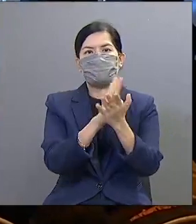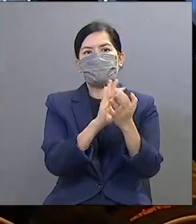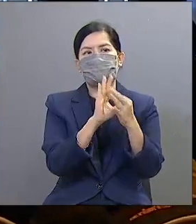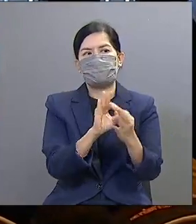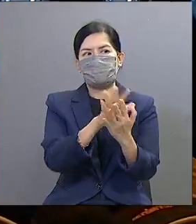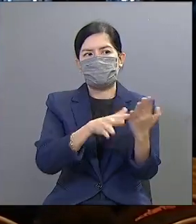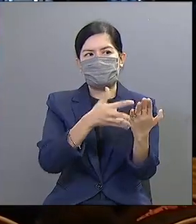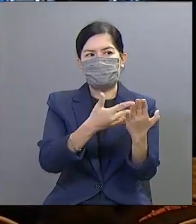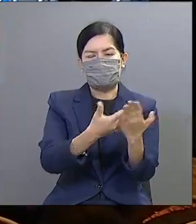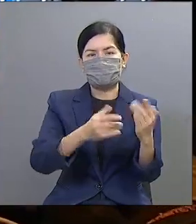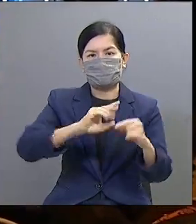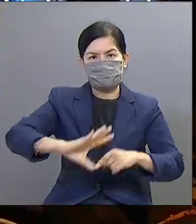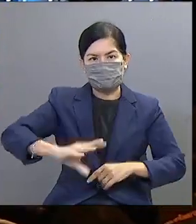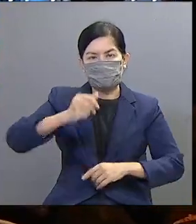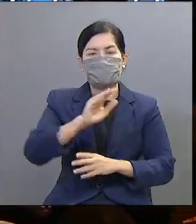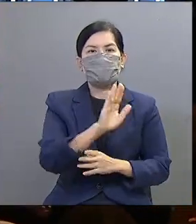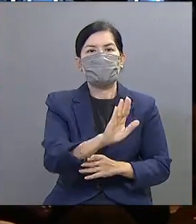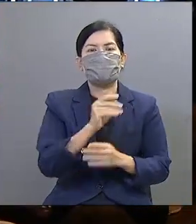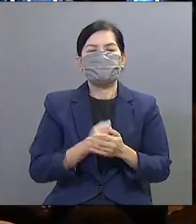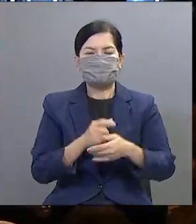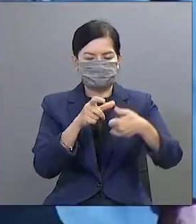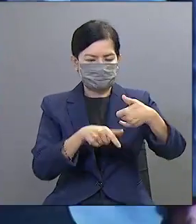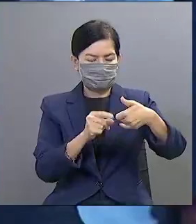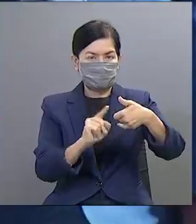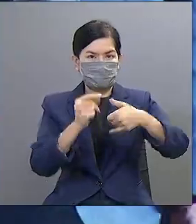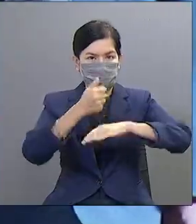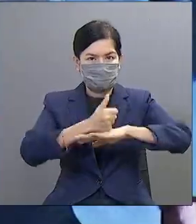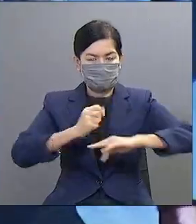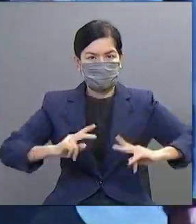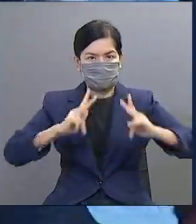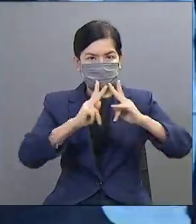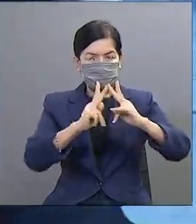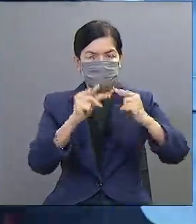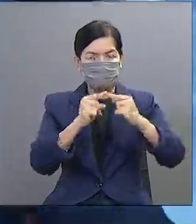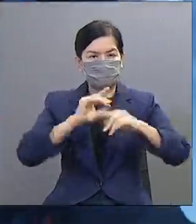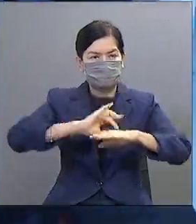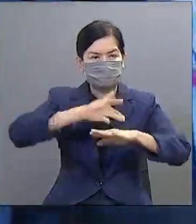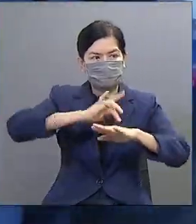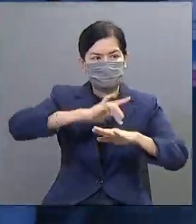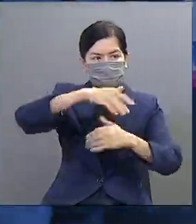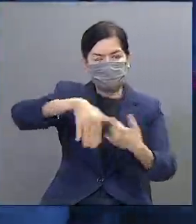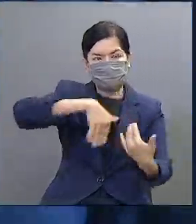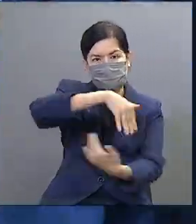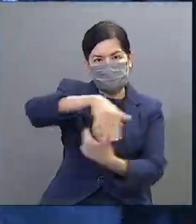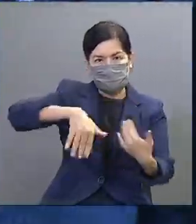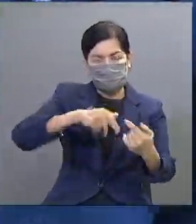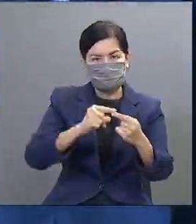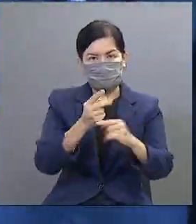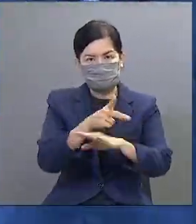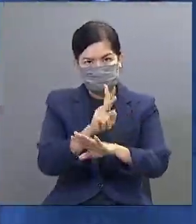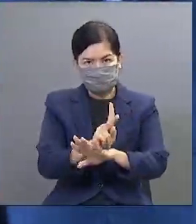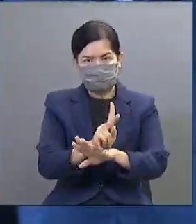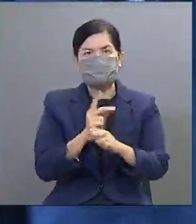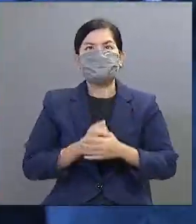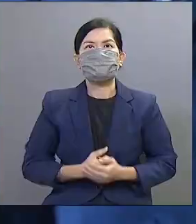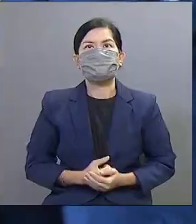ยทีระดับน triggeredนชาิด้วยโดยมีใวราวุธรลปfon authorityว่าการกระโรงซัยากรรธรรชาดและส่งแดล้มเป็ประทานเปิดงานคร